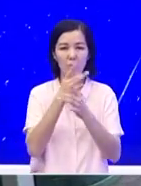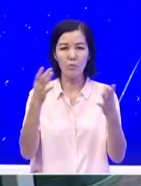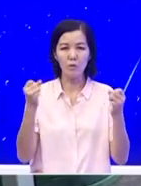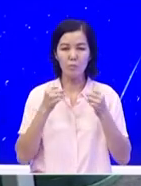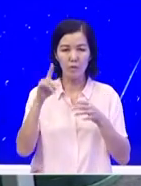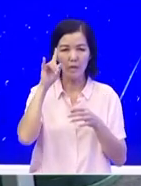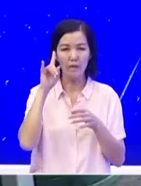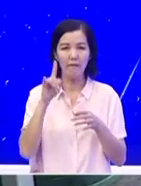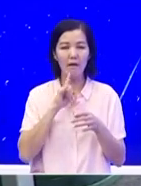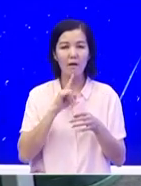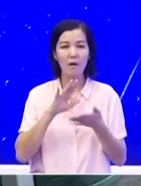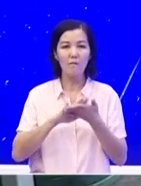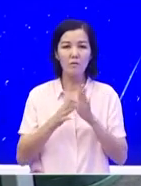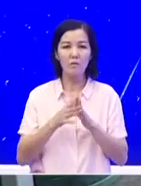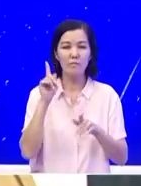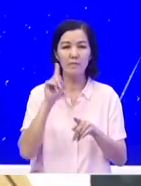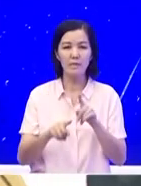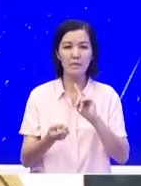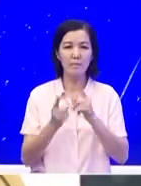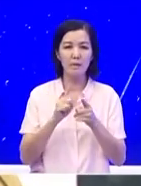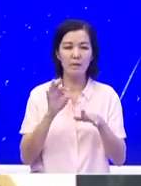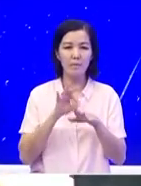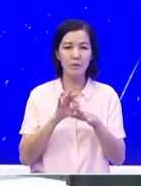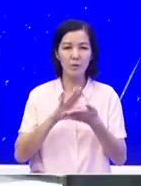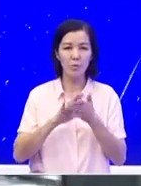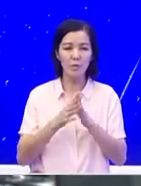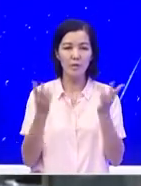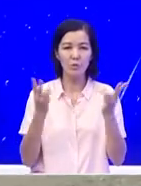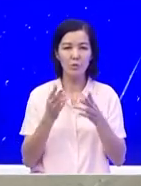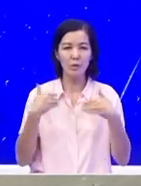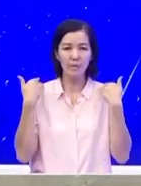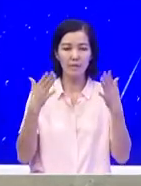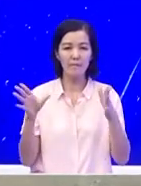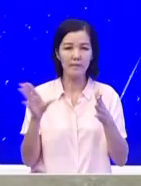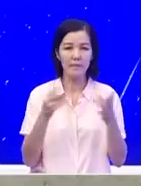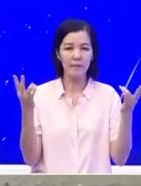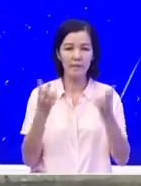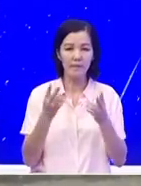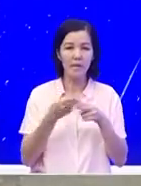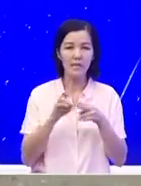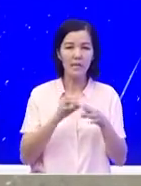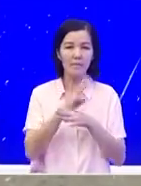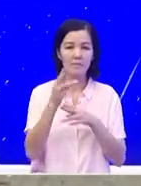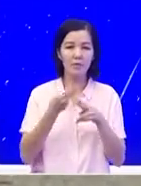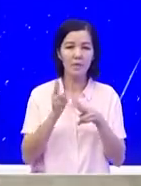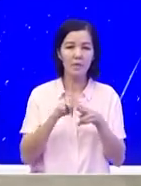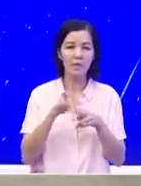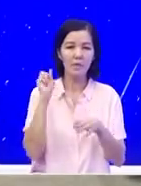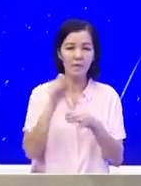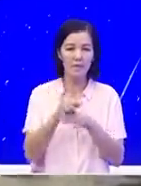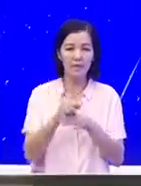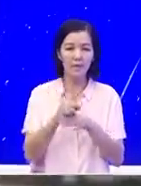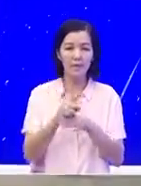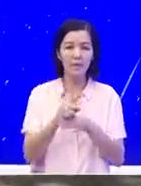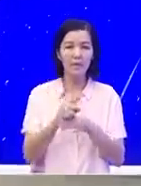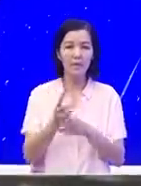Республики Казахстан. В условиях быстро меняющейся эпидемиологической ситуации нужно предоставить все необходимое для обеспечения этой